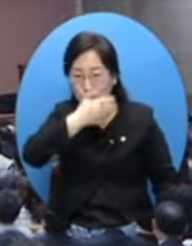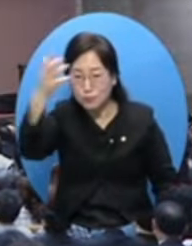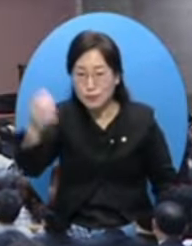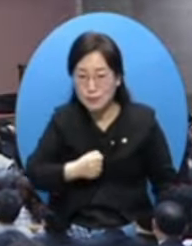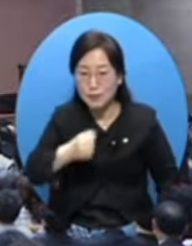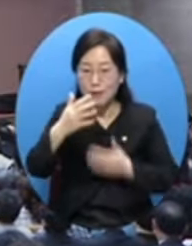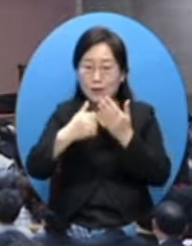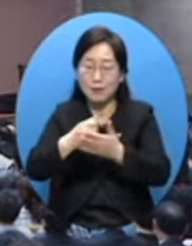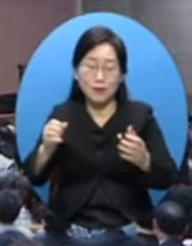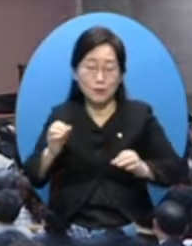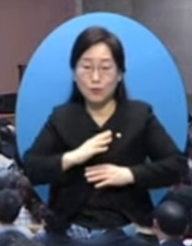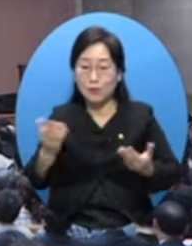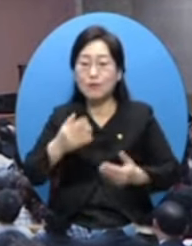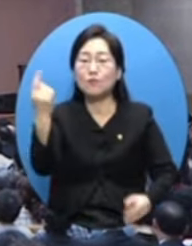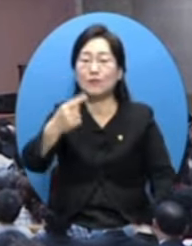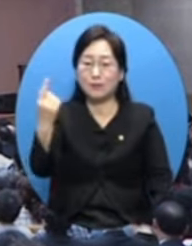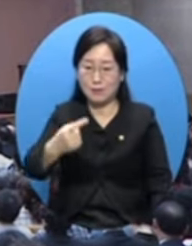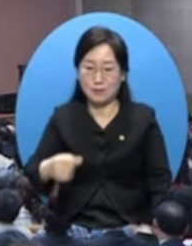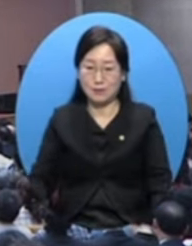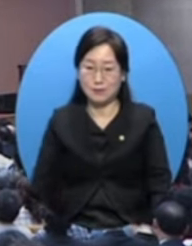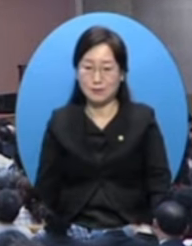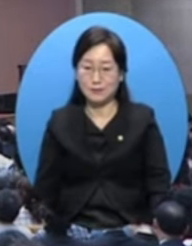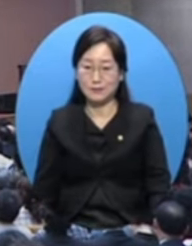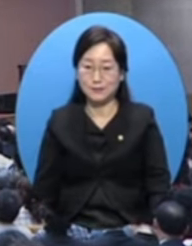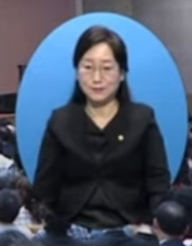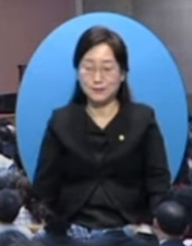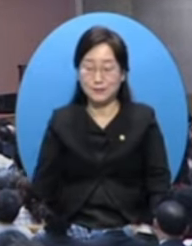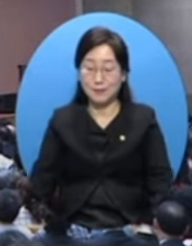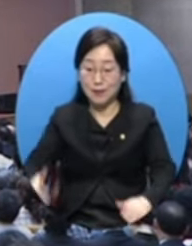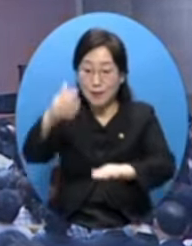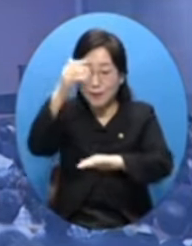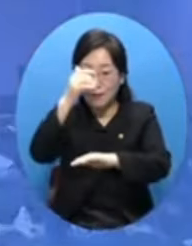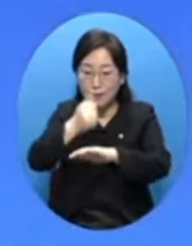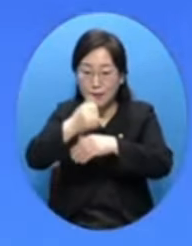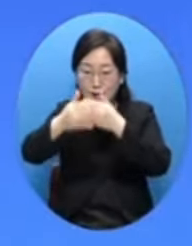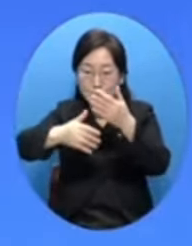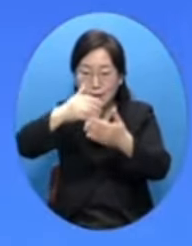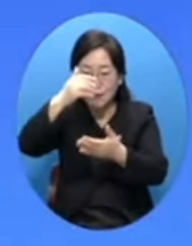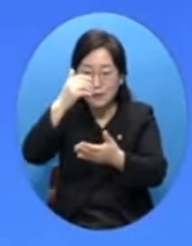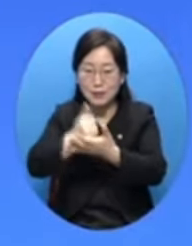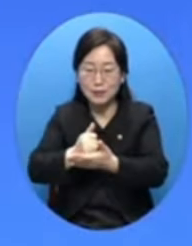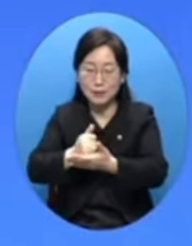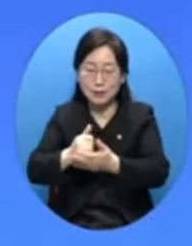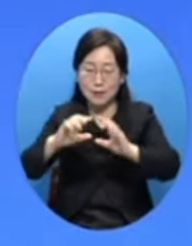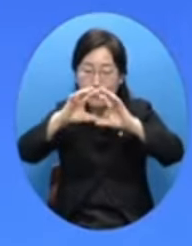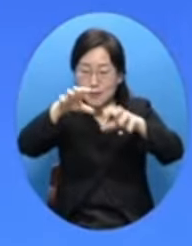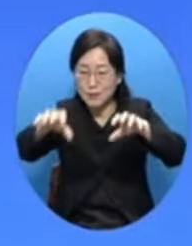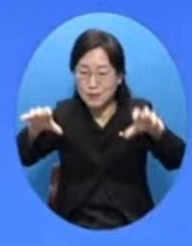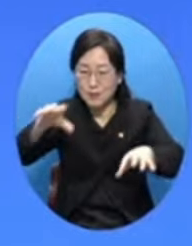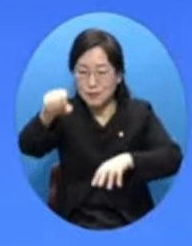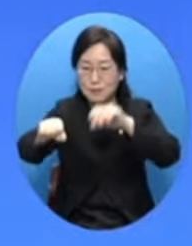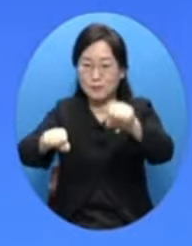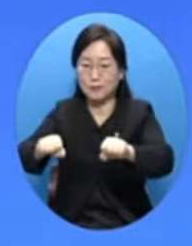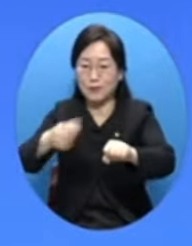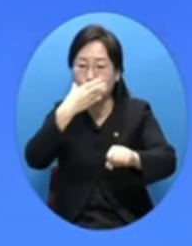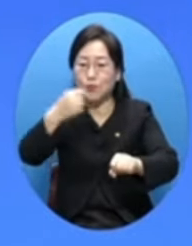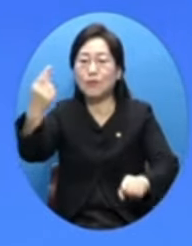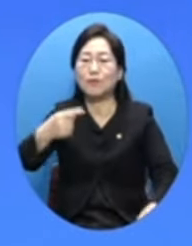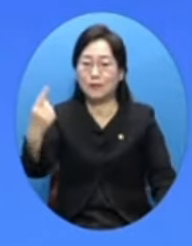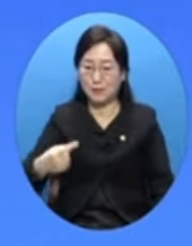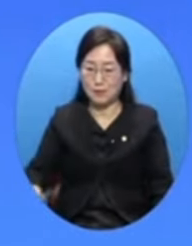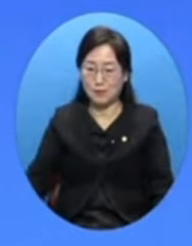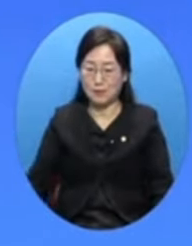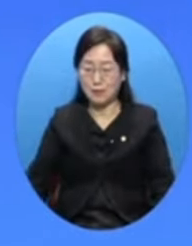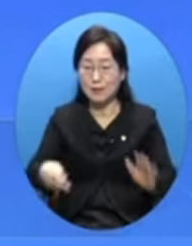때 하나님의 놀라운 역사가 일어나는 것입니다 아멘 그렇게 되면 결과적으로 우리에게 하나님께서 열방을 주시는 복을 얻게 됩니다